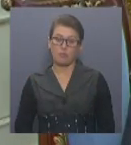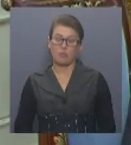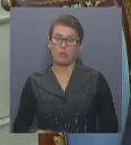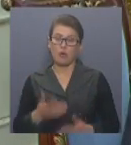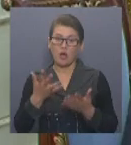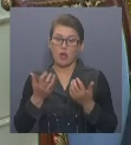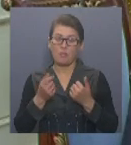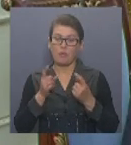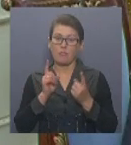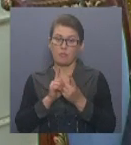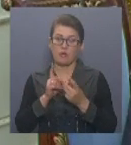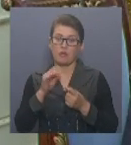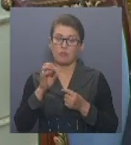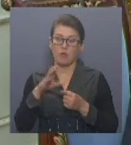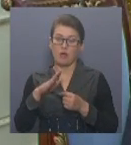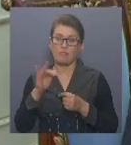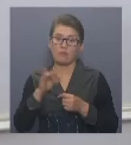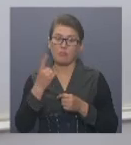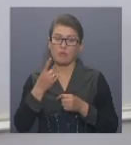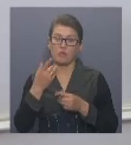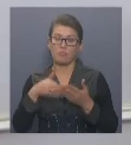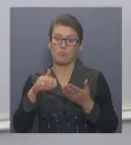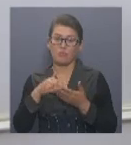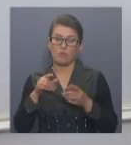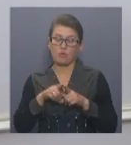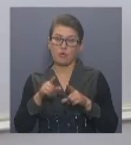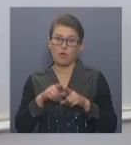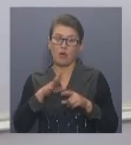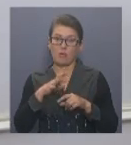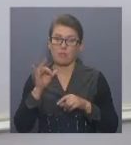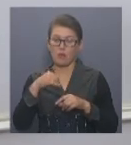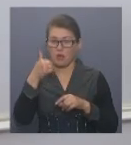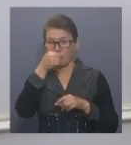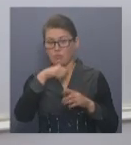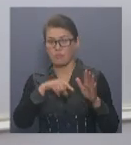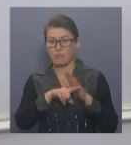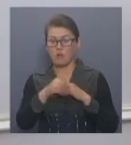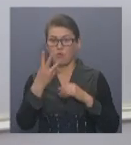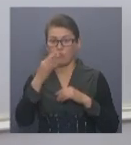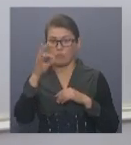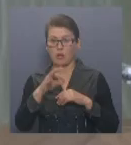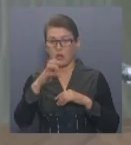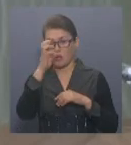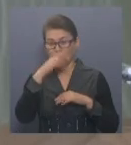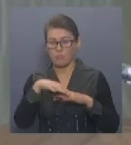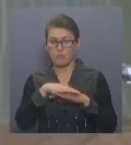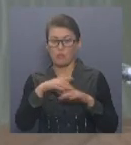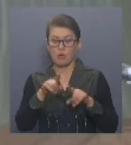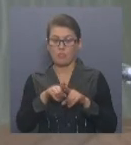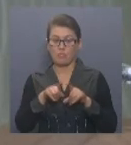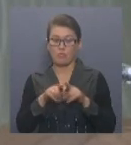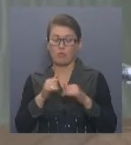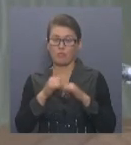Қабылдау барысында Нұрсұлтан Назарбаев бірінші 90-ның қорытындысы бойынша еліміздің экономикасы 3%-ға өскендігін атап өтті. Бекітілген